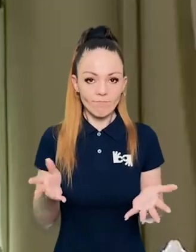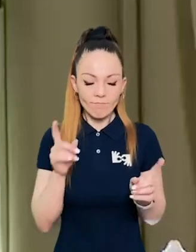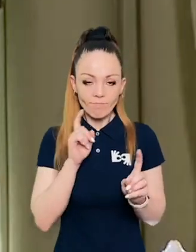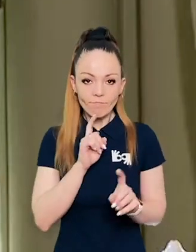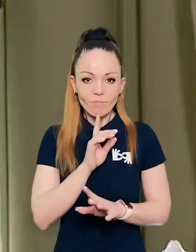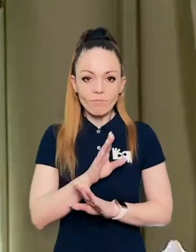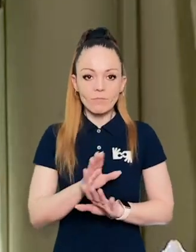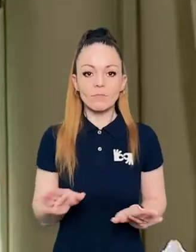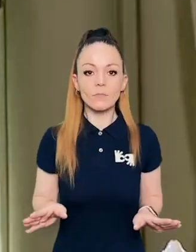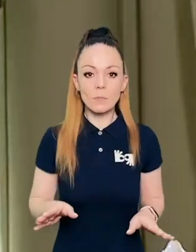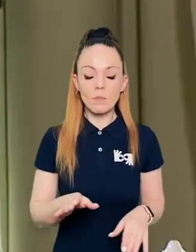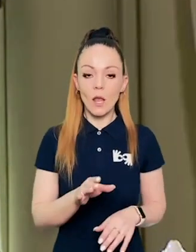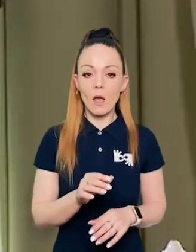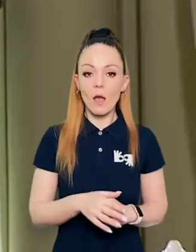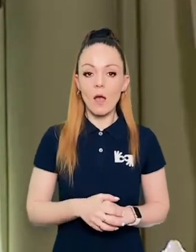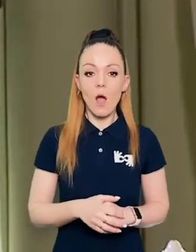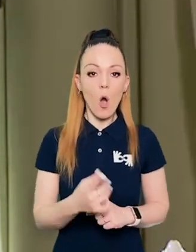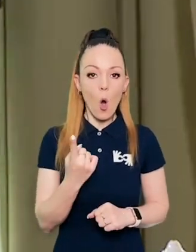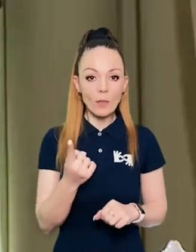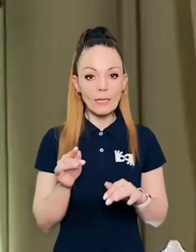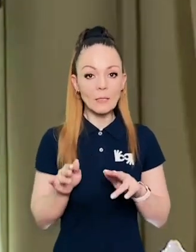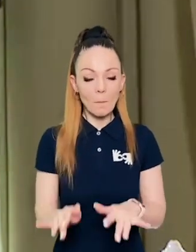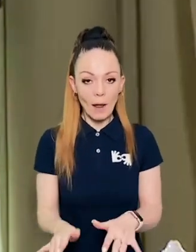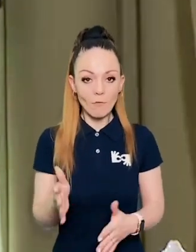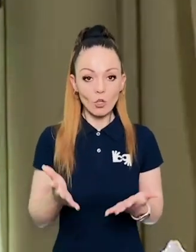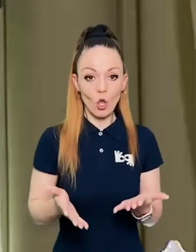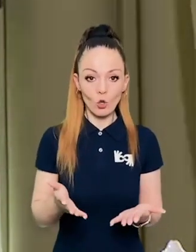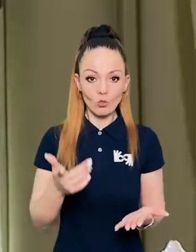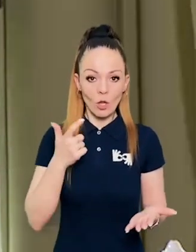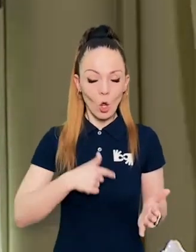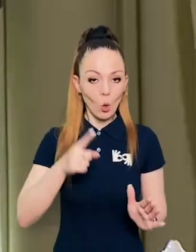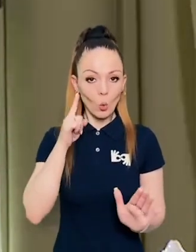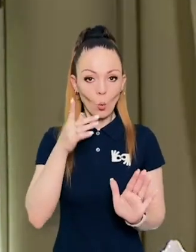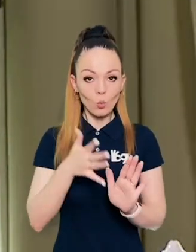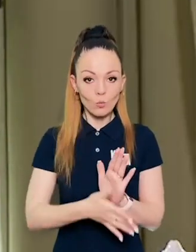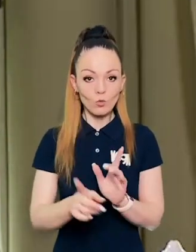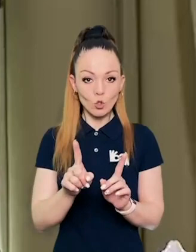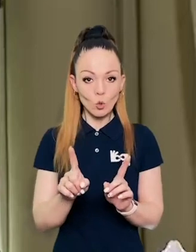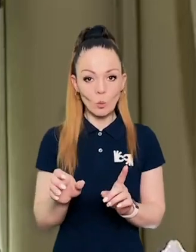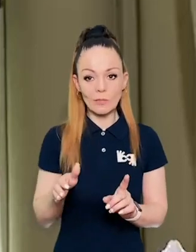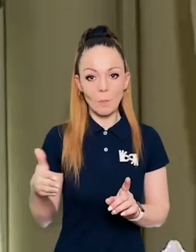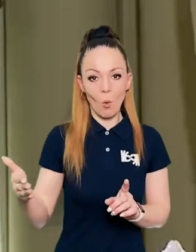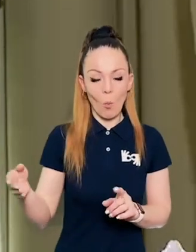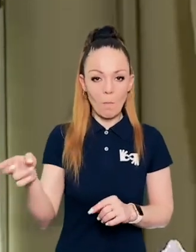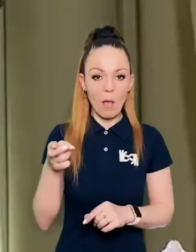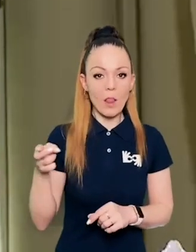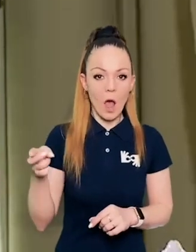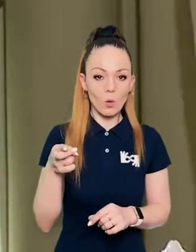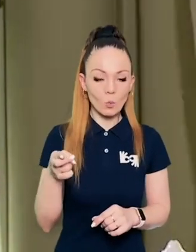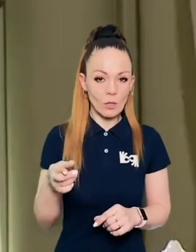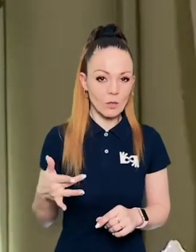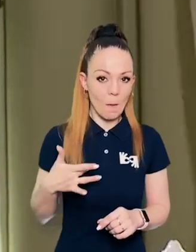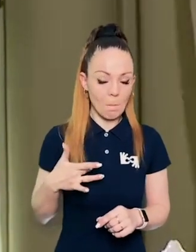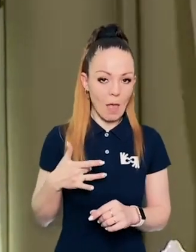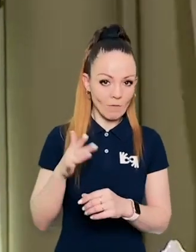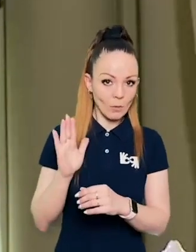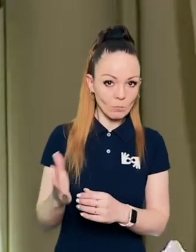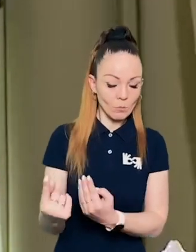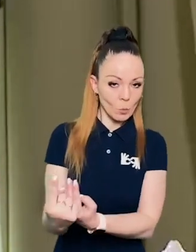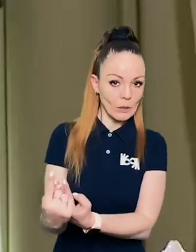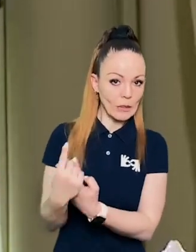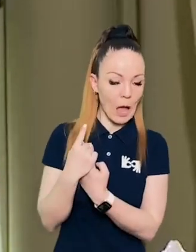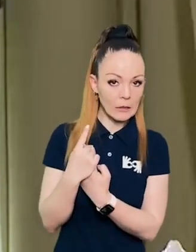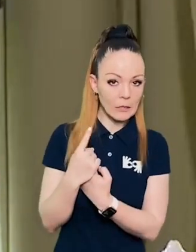До кінця. Да? І одна справа, якщо, коли ти розумієш, що з боку Білорусі,